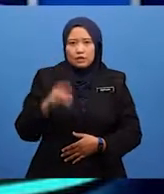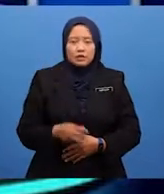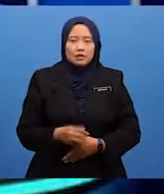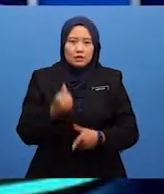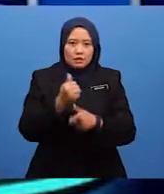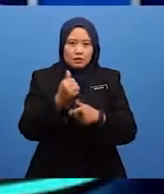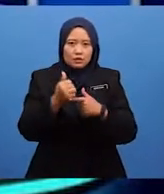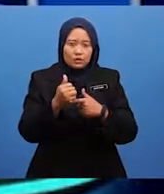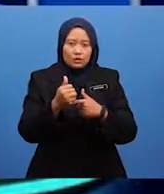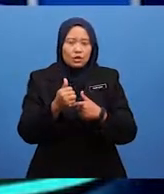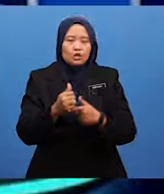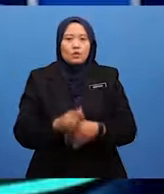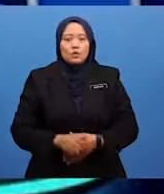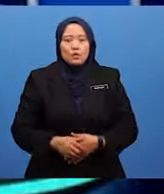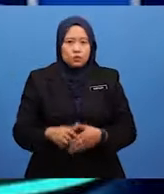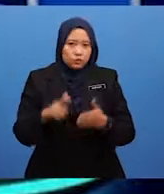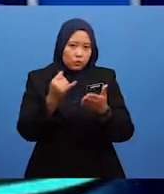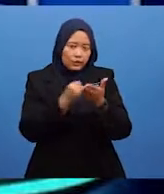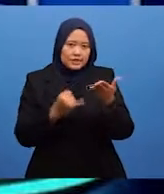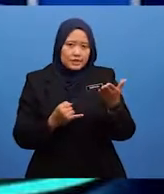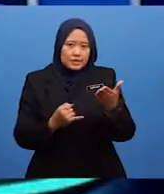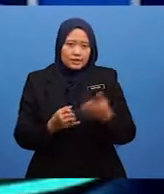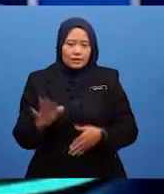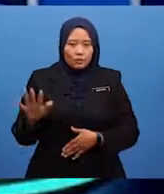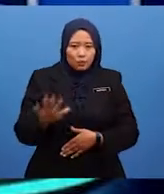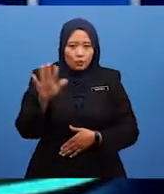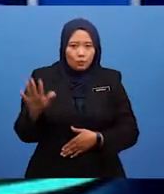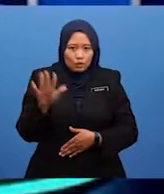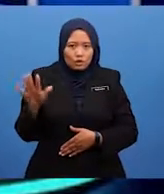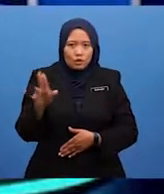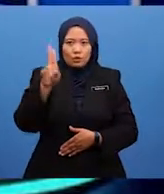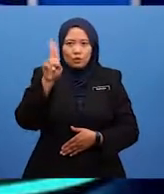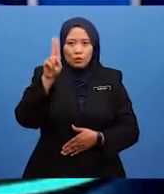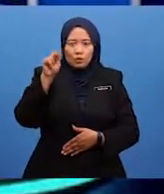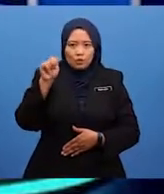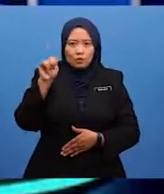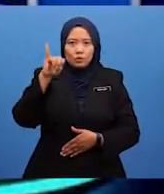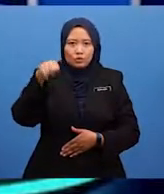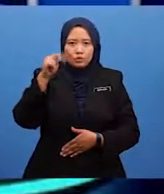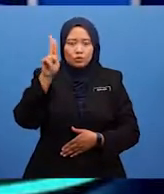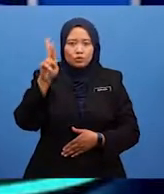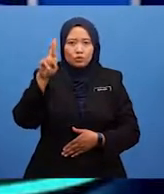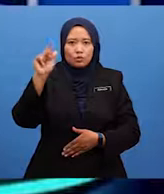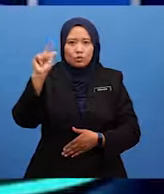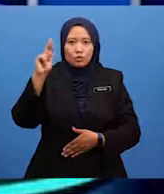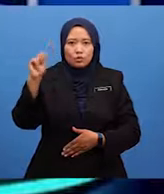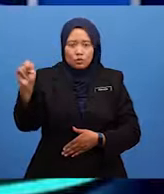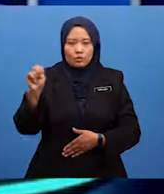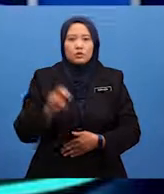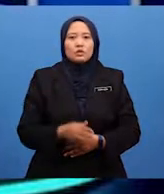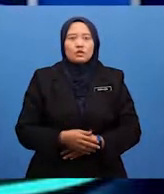lukisan unsuran ataupun projection atau lukisan penentangan secara berkala